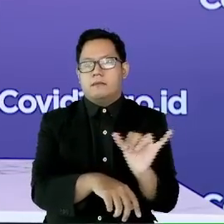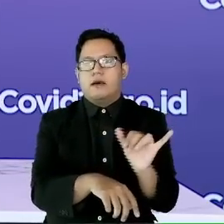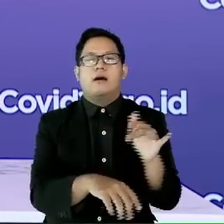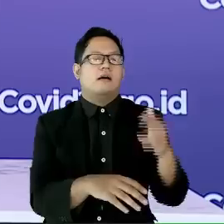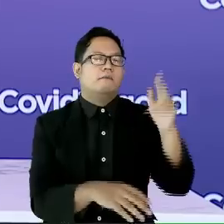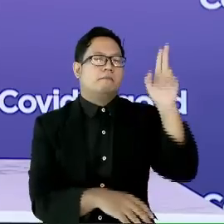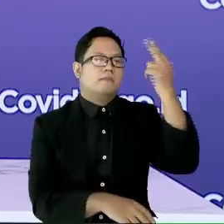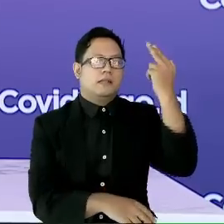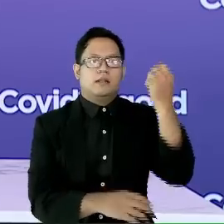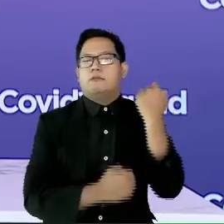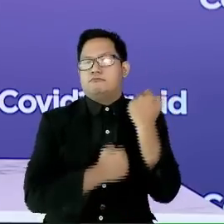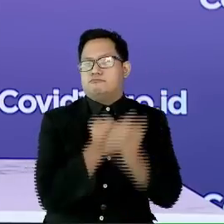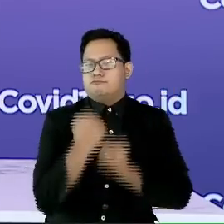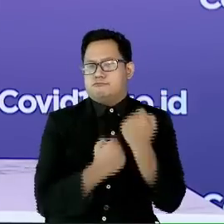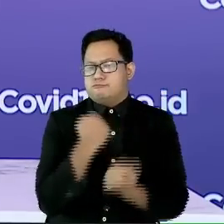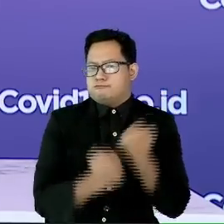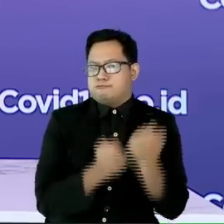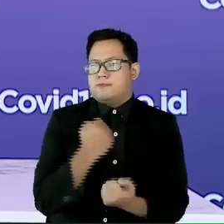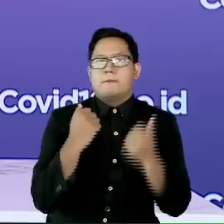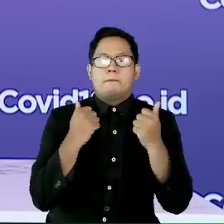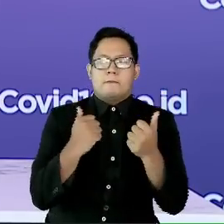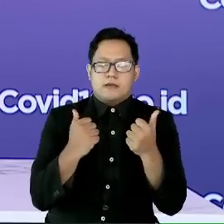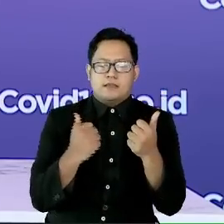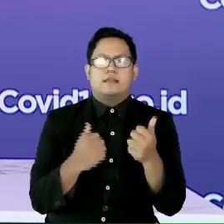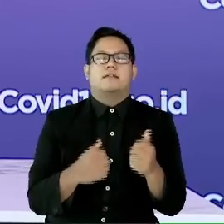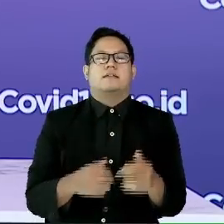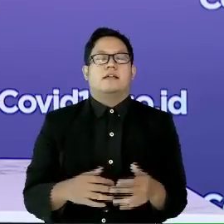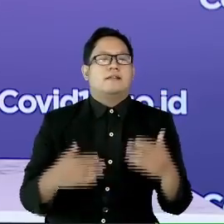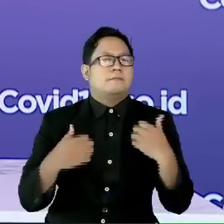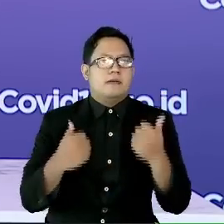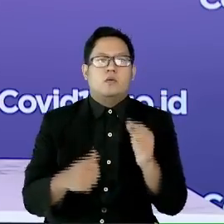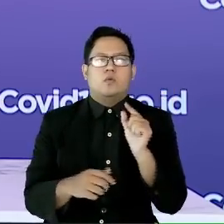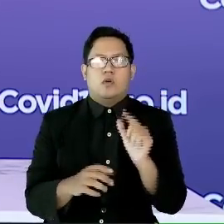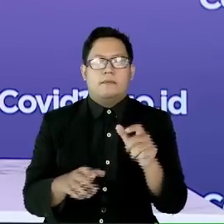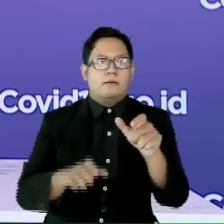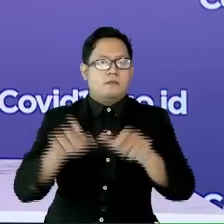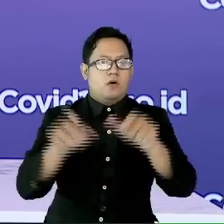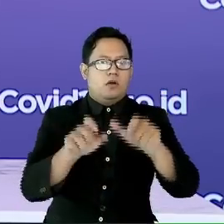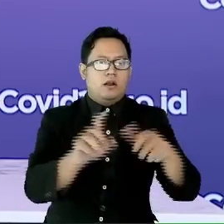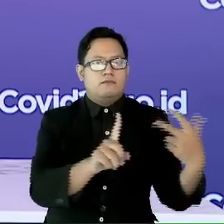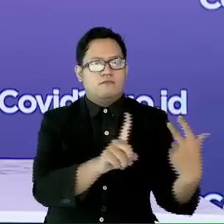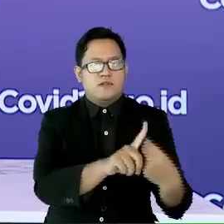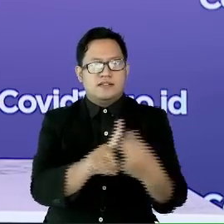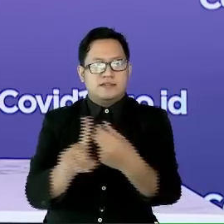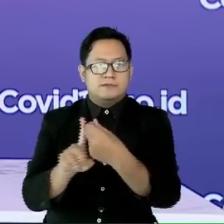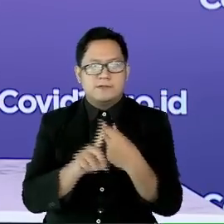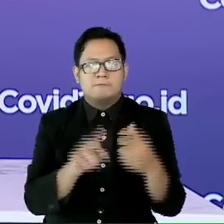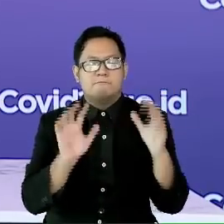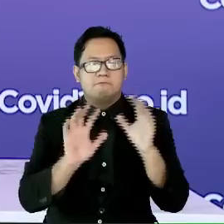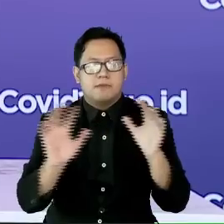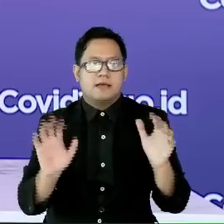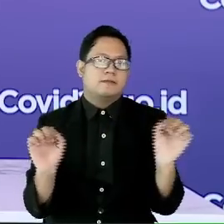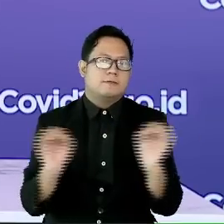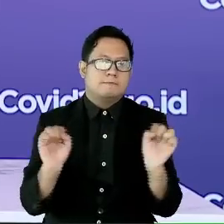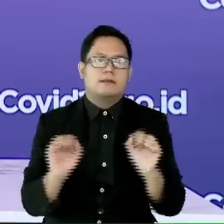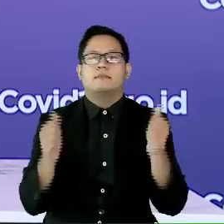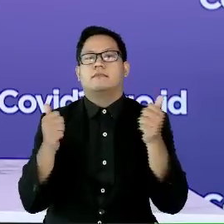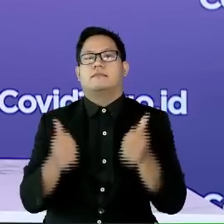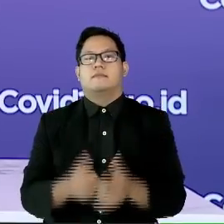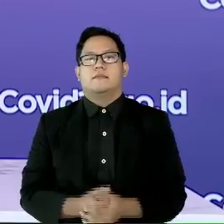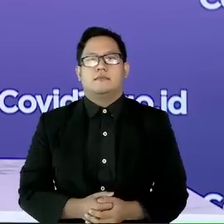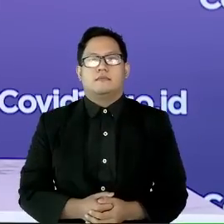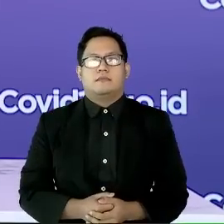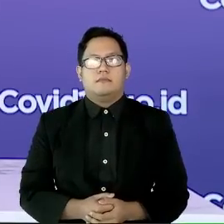akan melakukan upaya terbaik untuk memvaksinasi sebanyak mungkin orang dan secepat mungkin.